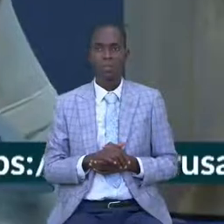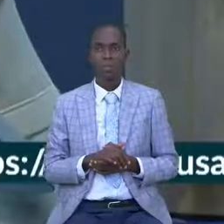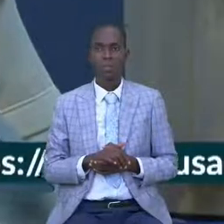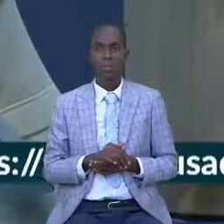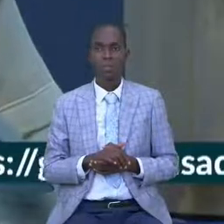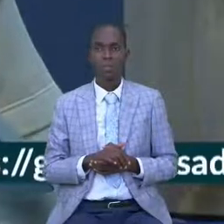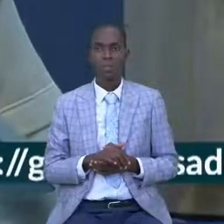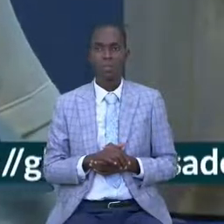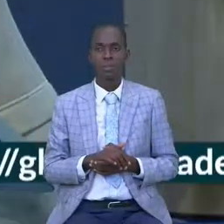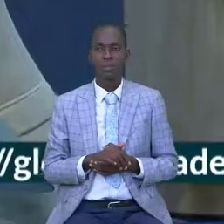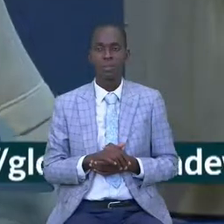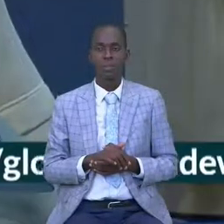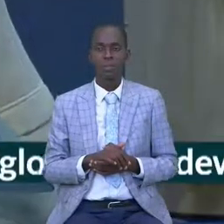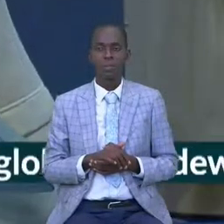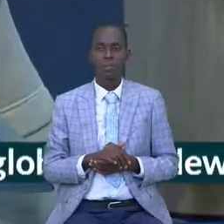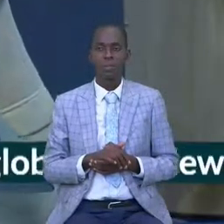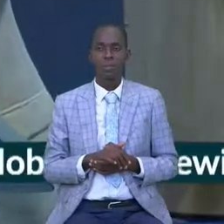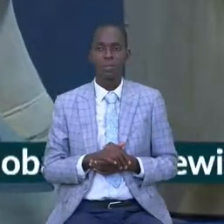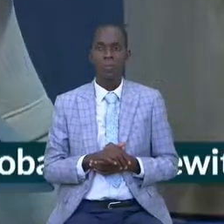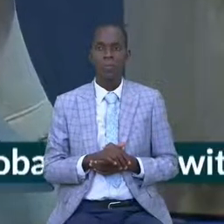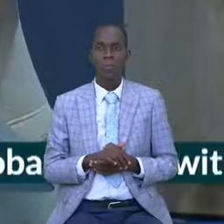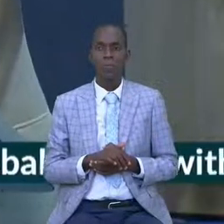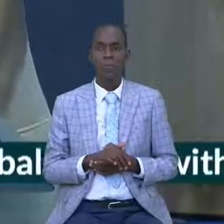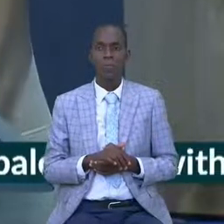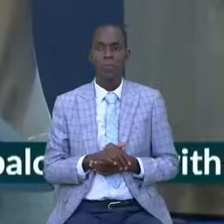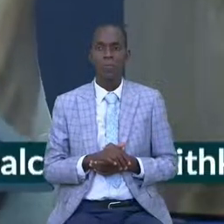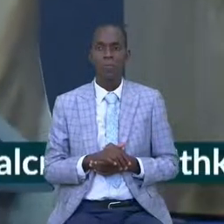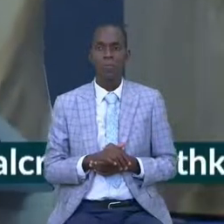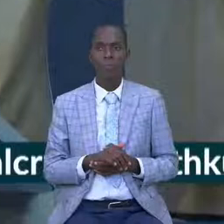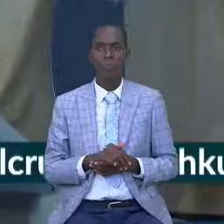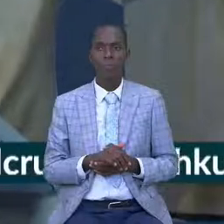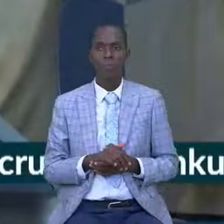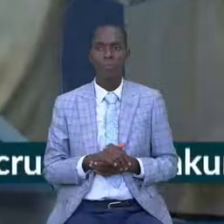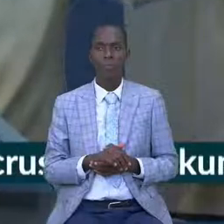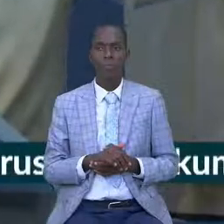priez pour nous, il y aura la pluie de bénédictions.